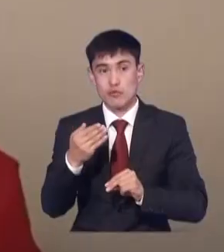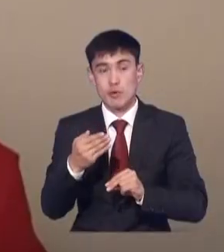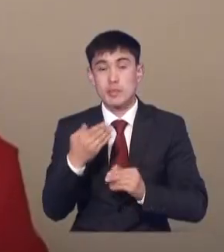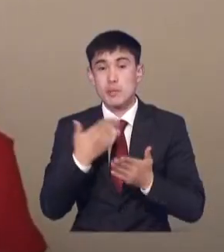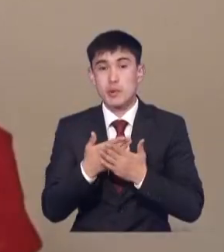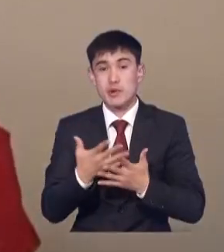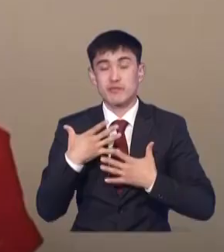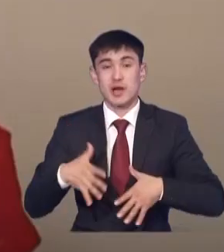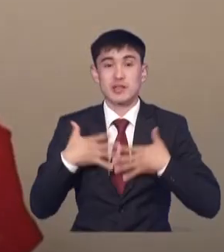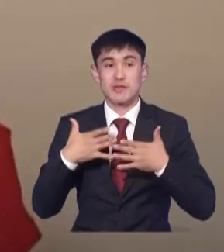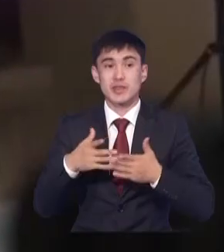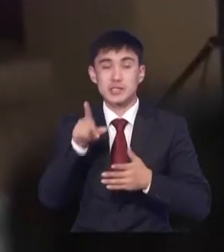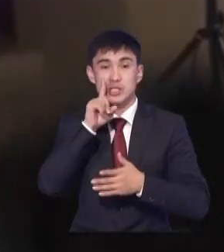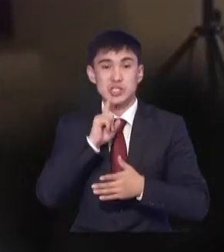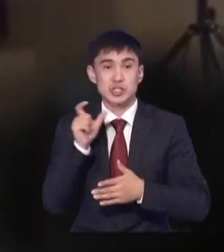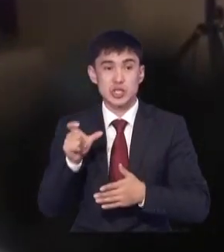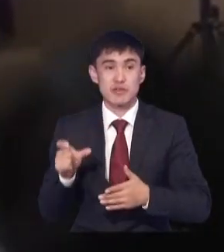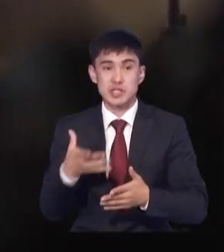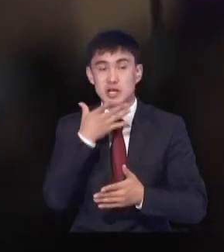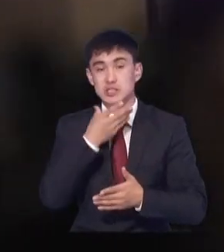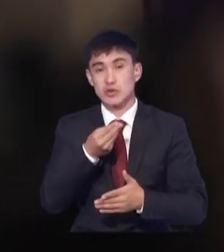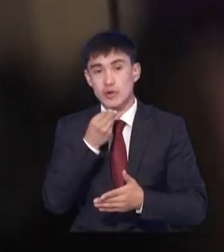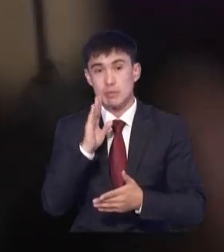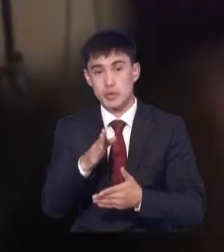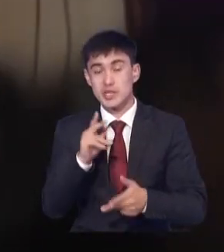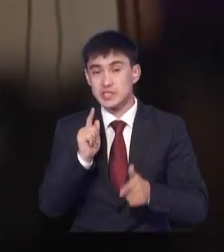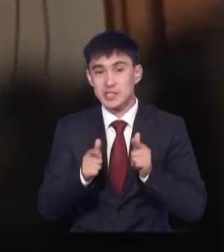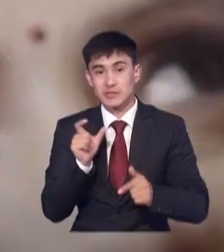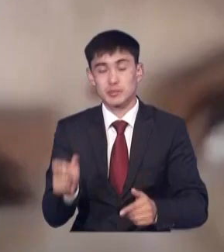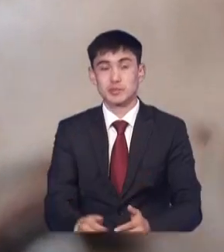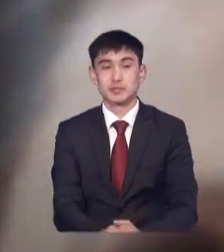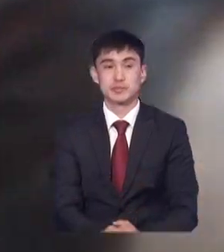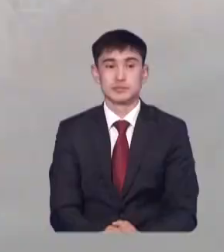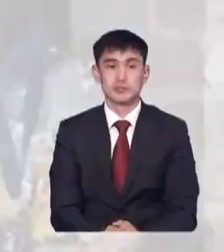пример вдохновит людей наслаждаться человеческой красотой и быть естественными.